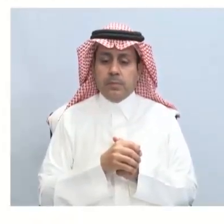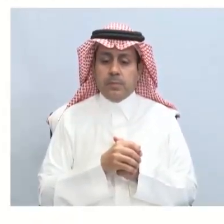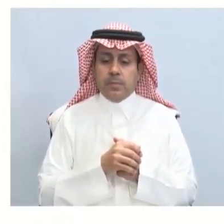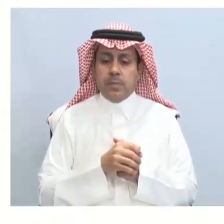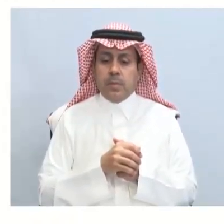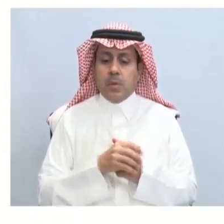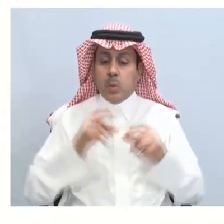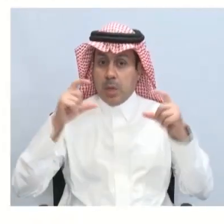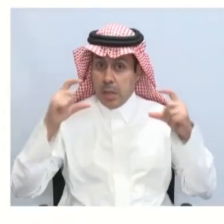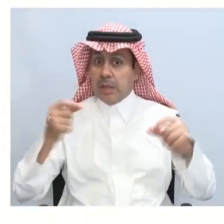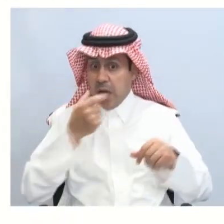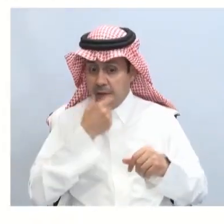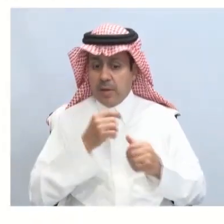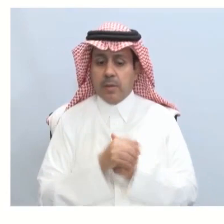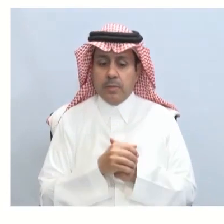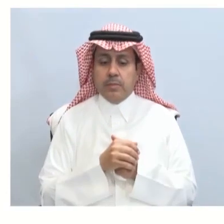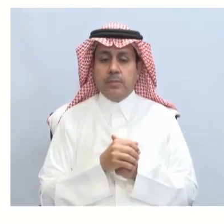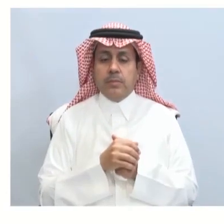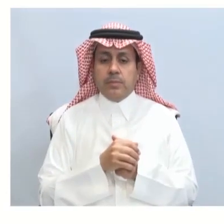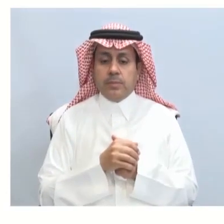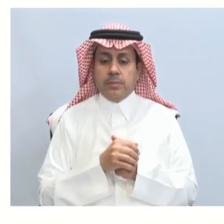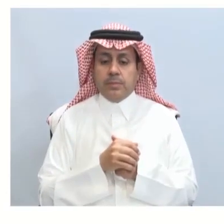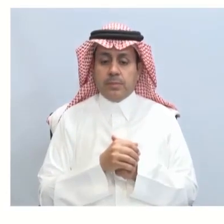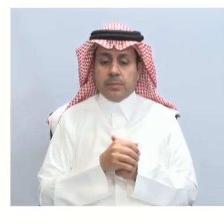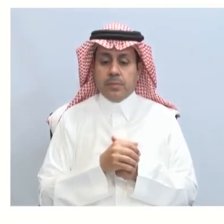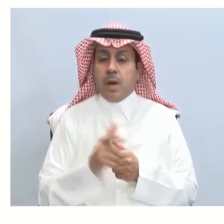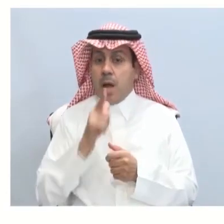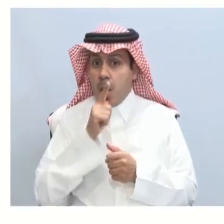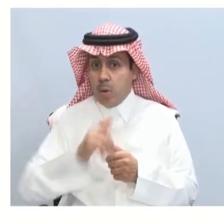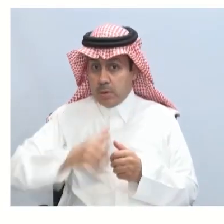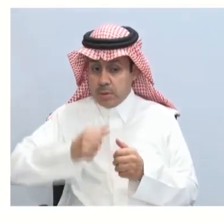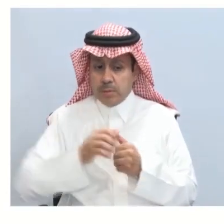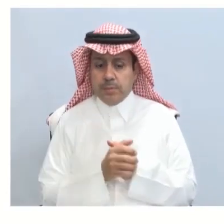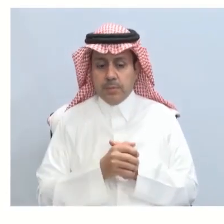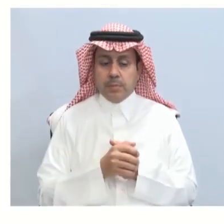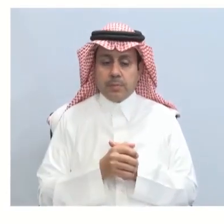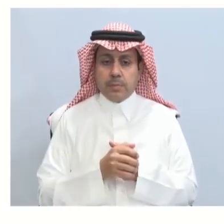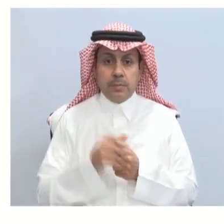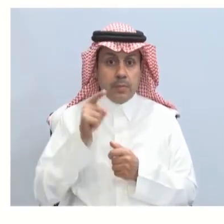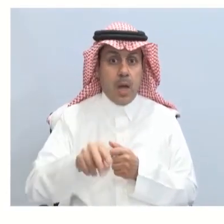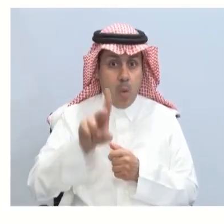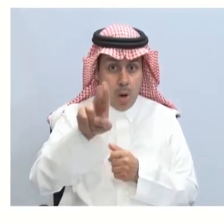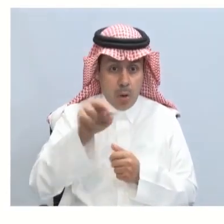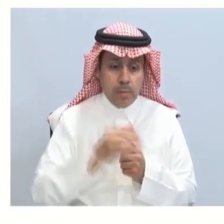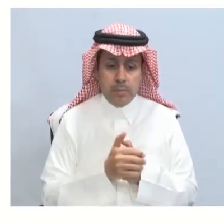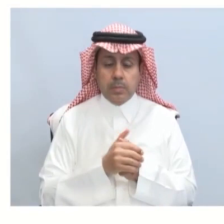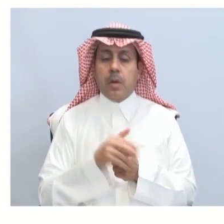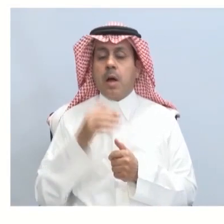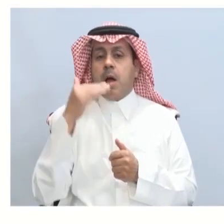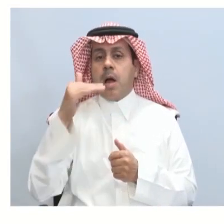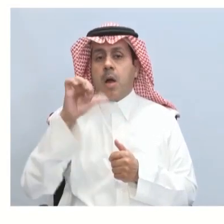الى الادله على هذا الامر هنا معنا قول النبي صلى الله عليه وسلم ان اخوانكم